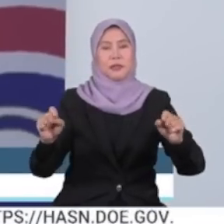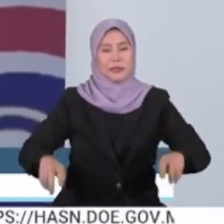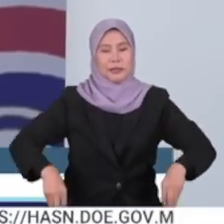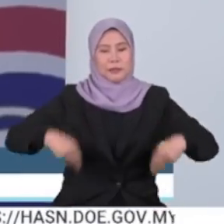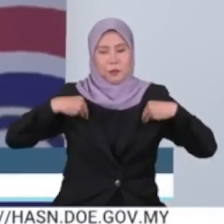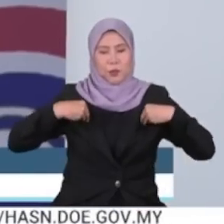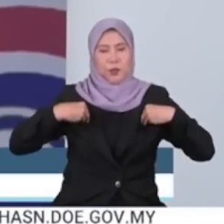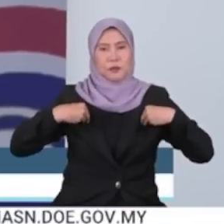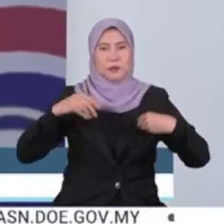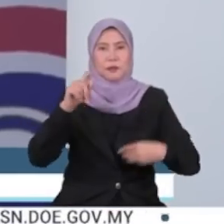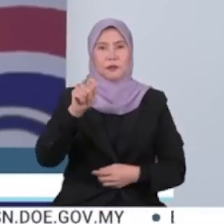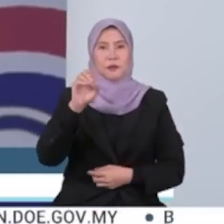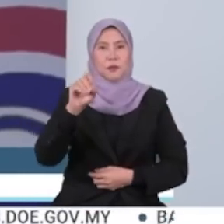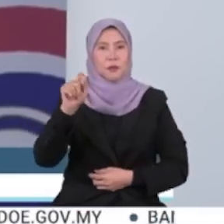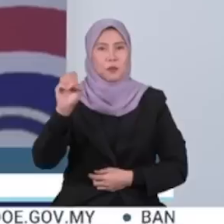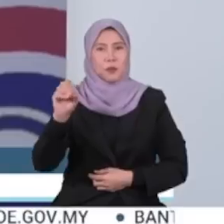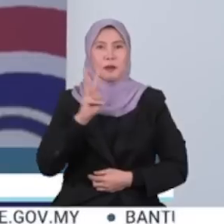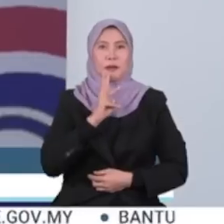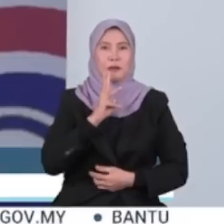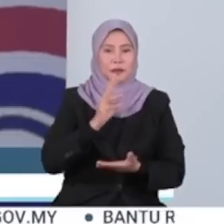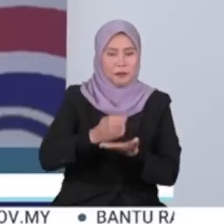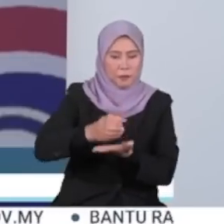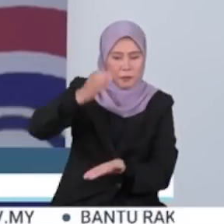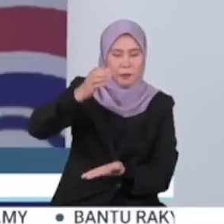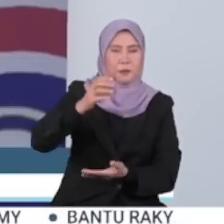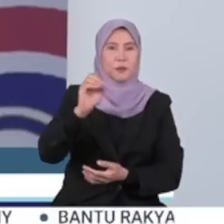selimut, toto, air mineral